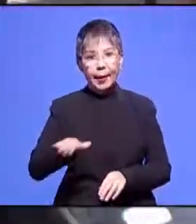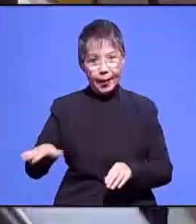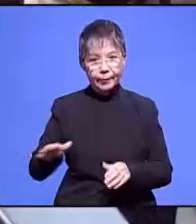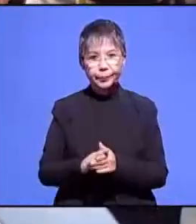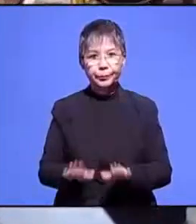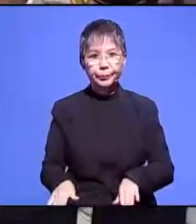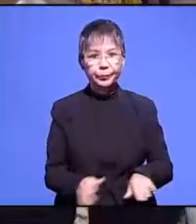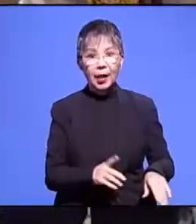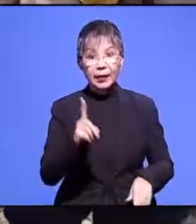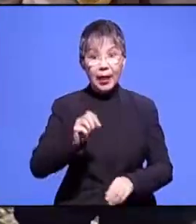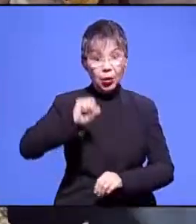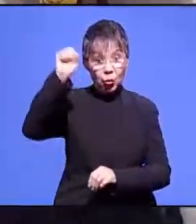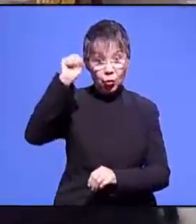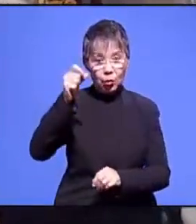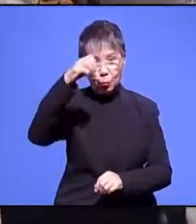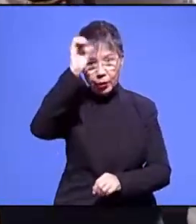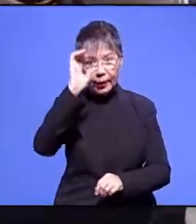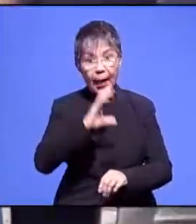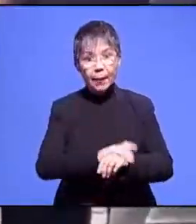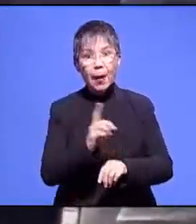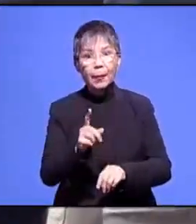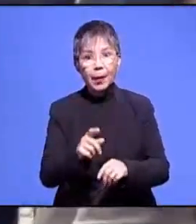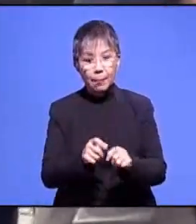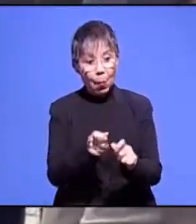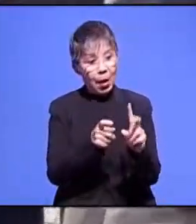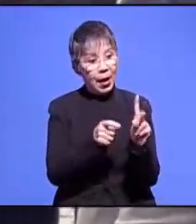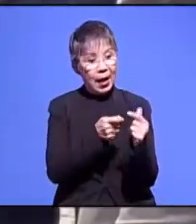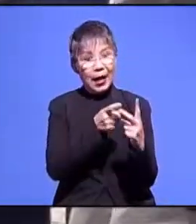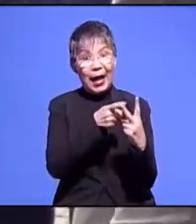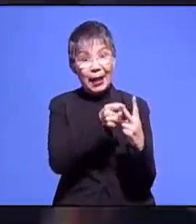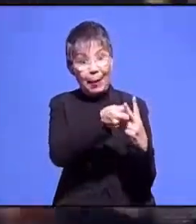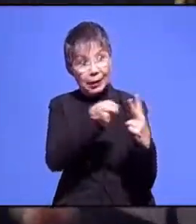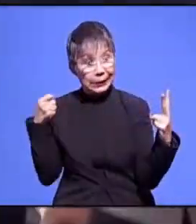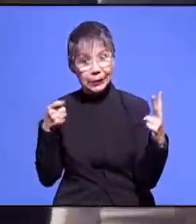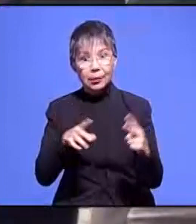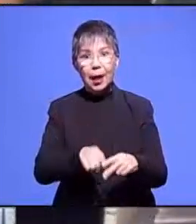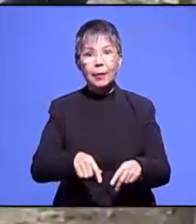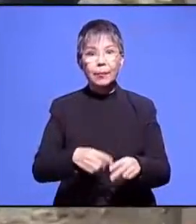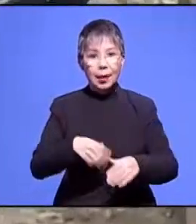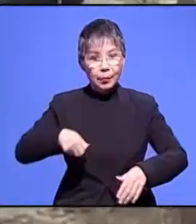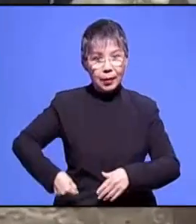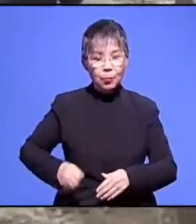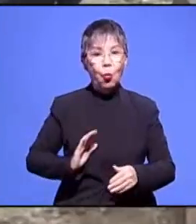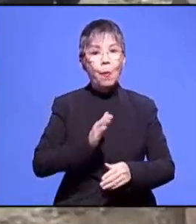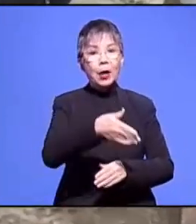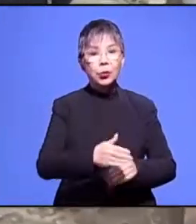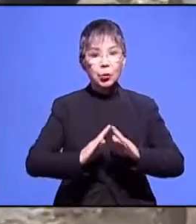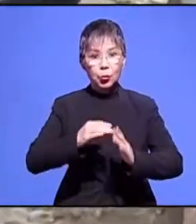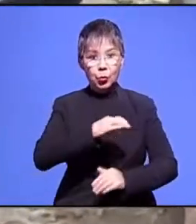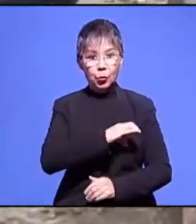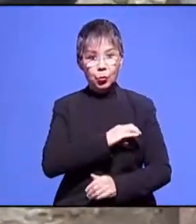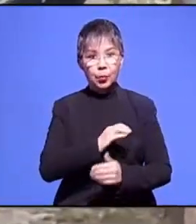itu seorang peserta unjuk rasa ditangkap polisi lantaran membawa ketapel didalam tas Dia ditangkap saat hendak menuju kawasan Istana